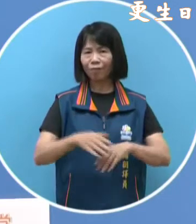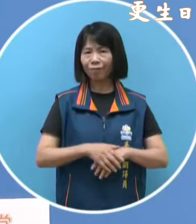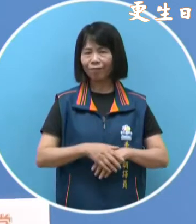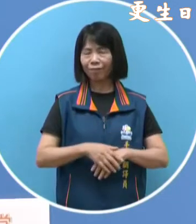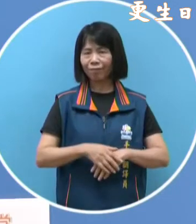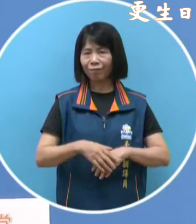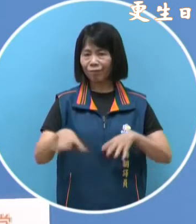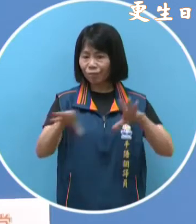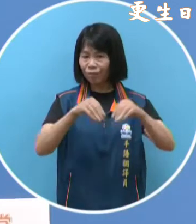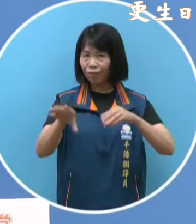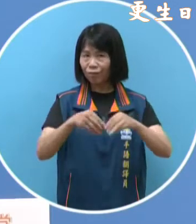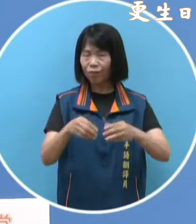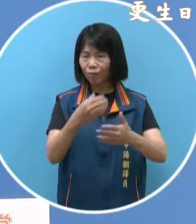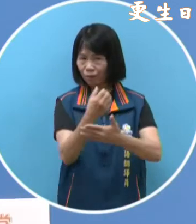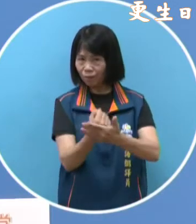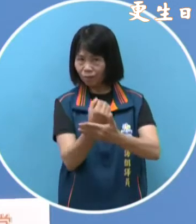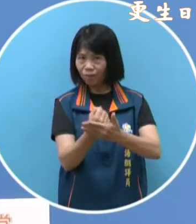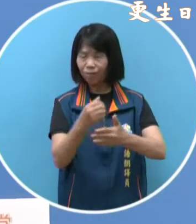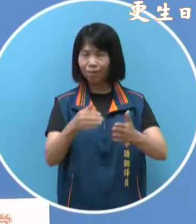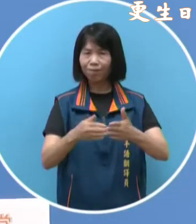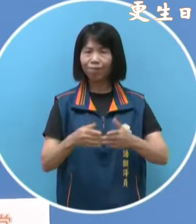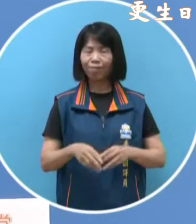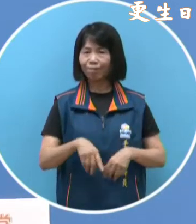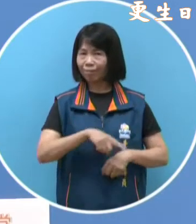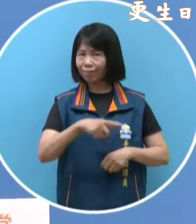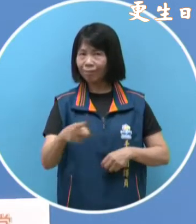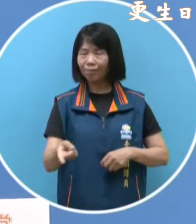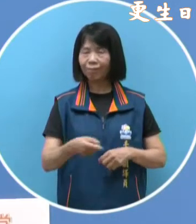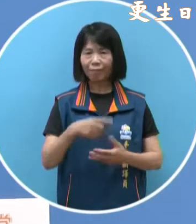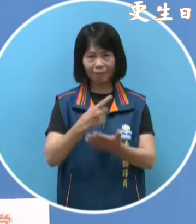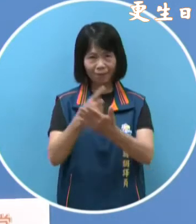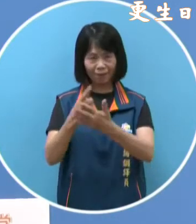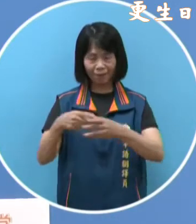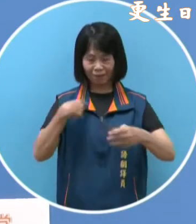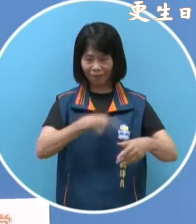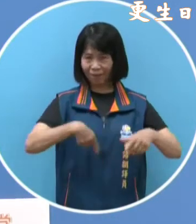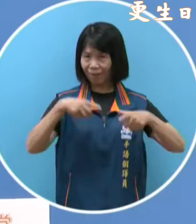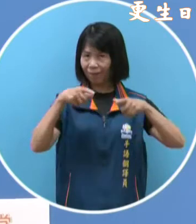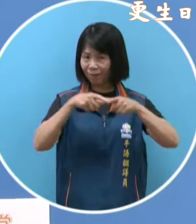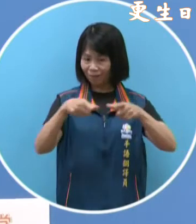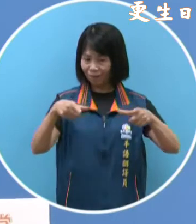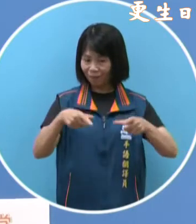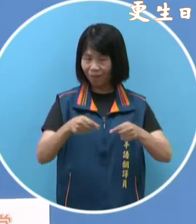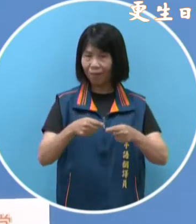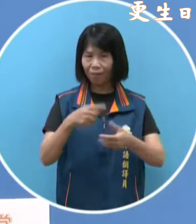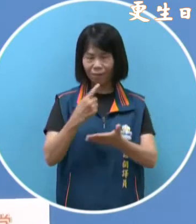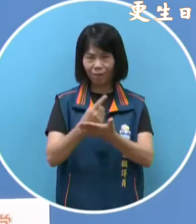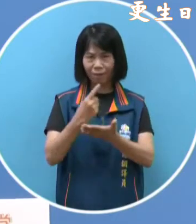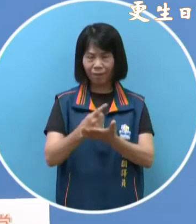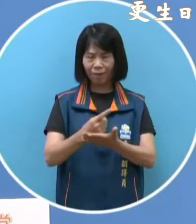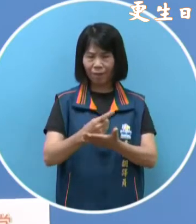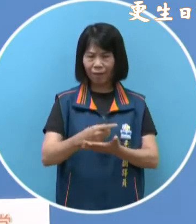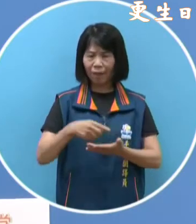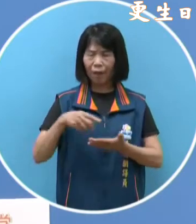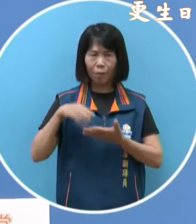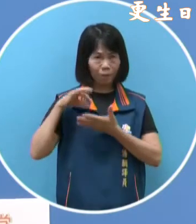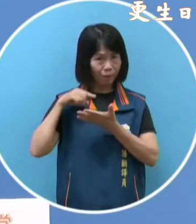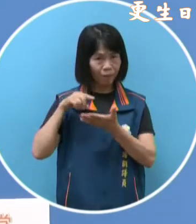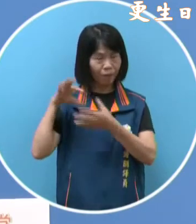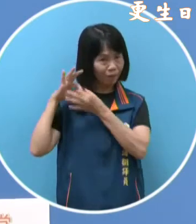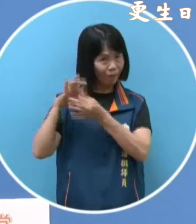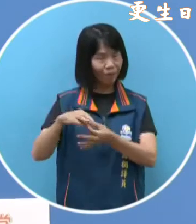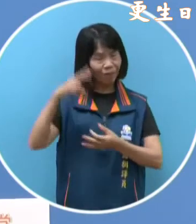一个建制。那再来呢，是这个每一张身份证呢，以每一次领取两日份为